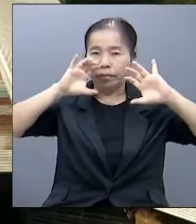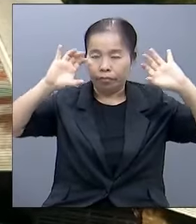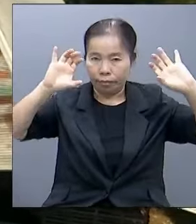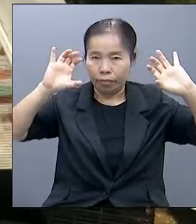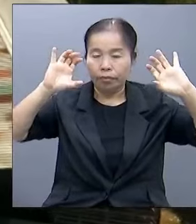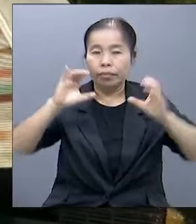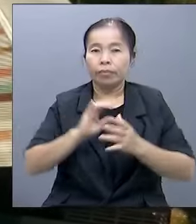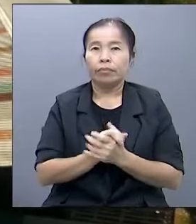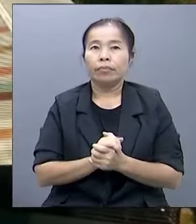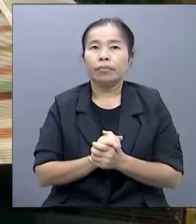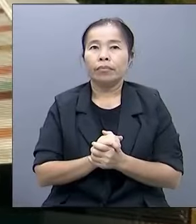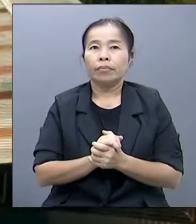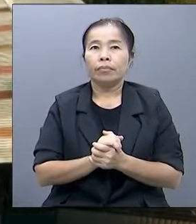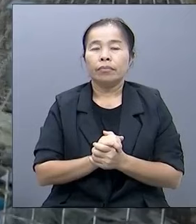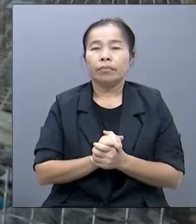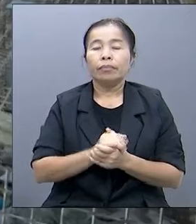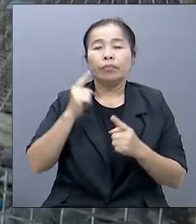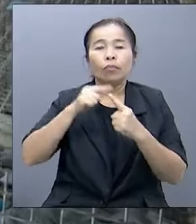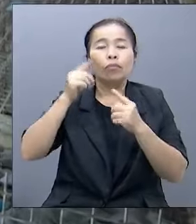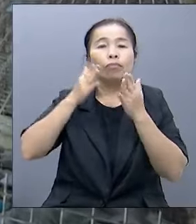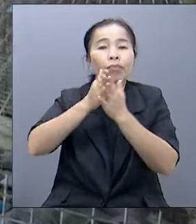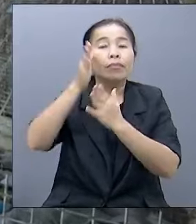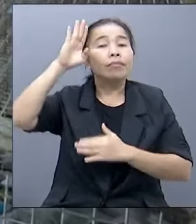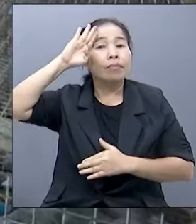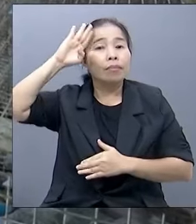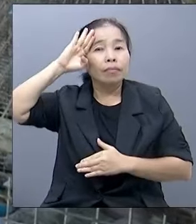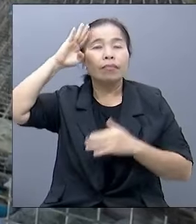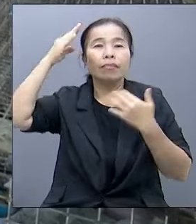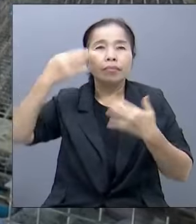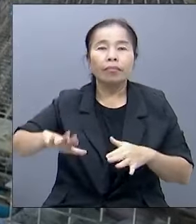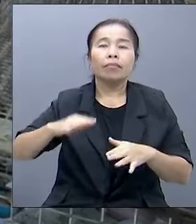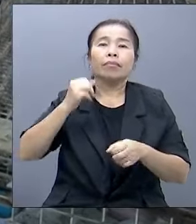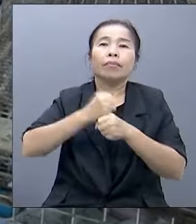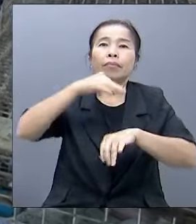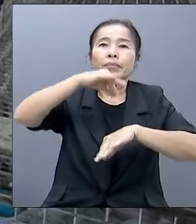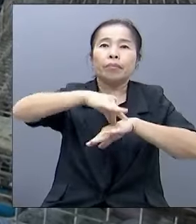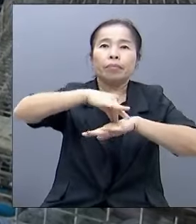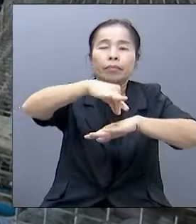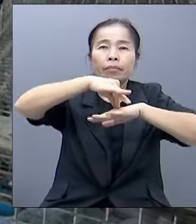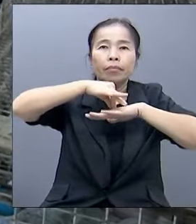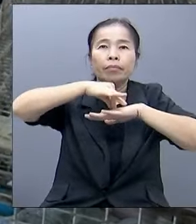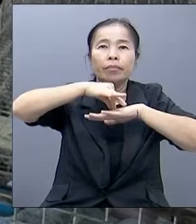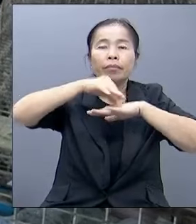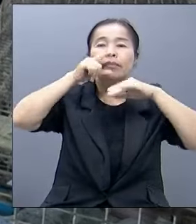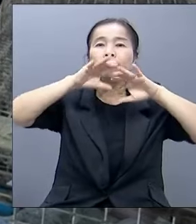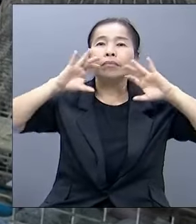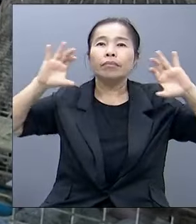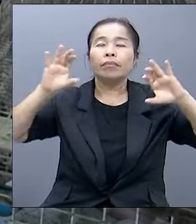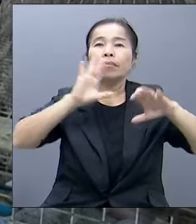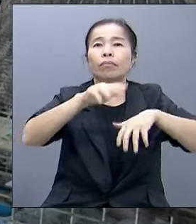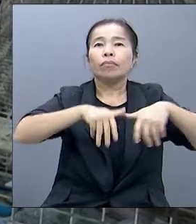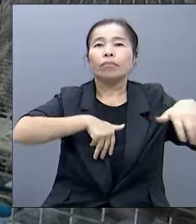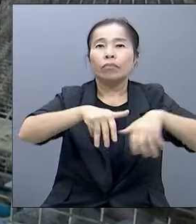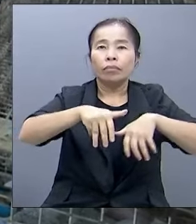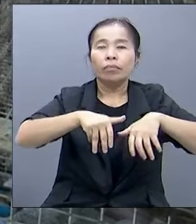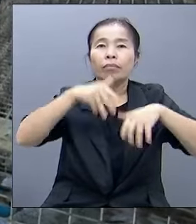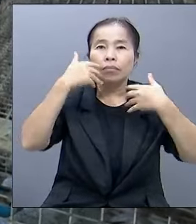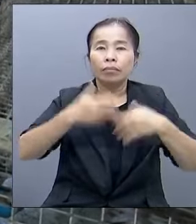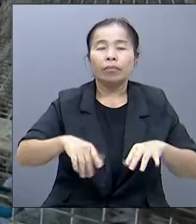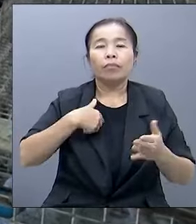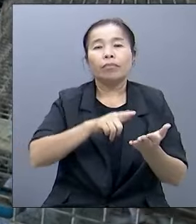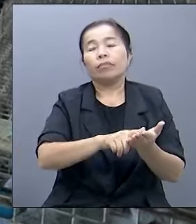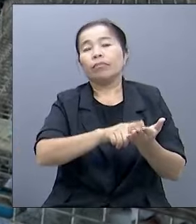จบนักเรียนทหารนะฮะแล้วก็มารับราชการอยู่ที่ท้องถิ่นอีกพักหนึ่งแล้วก็เพิ่งจะลาออก